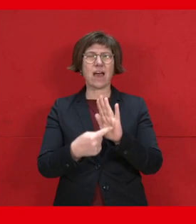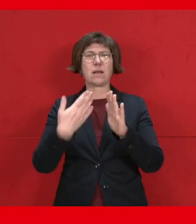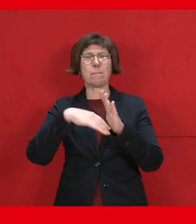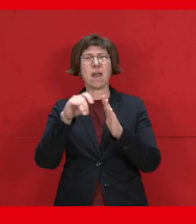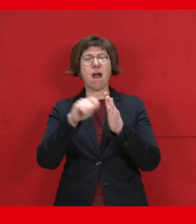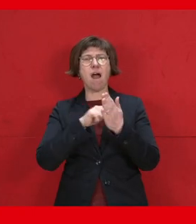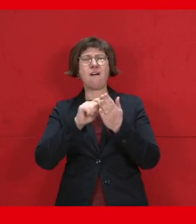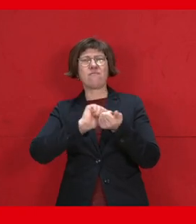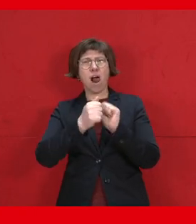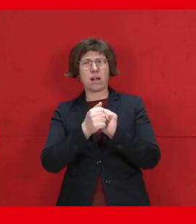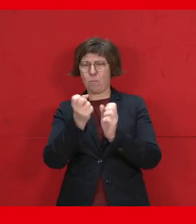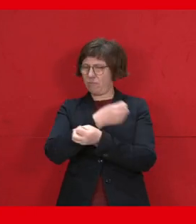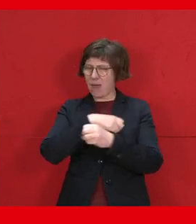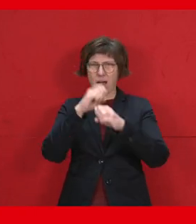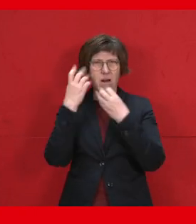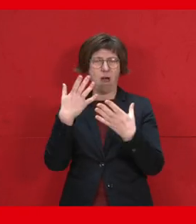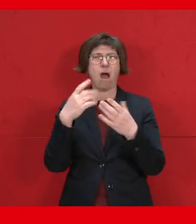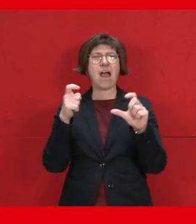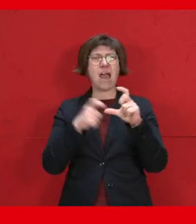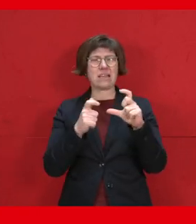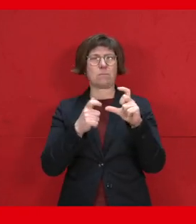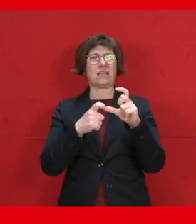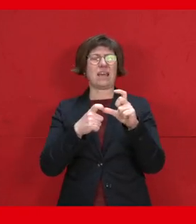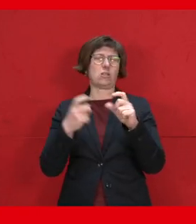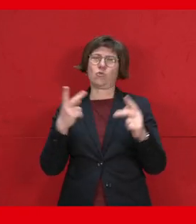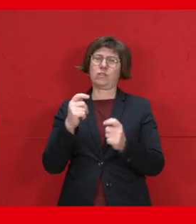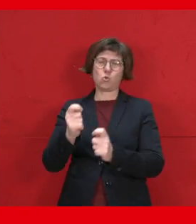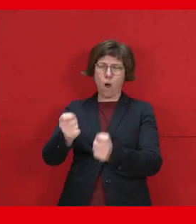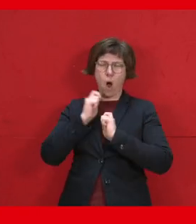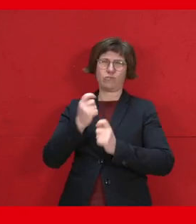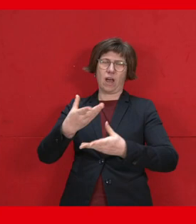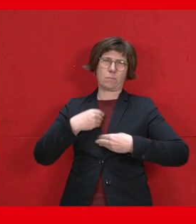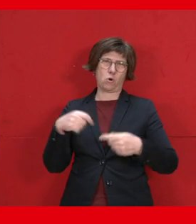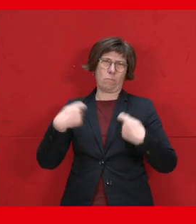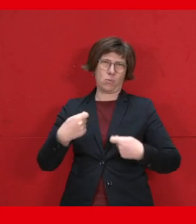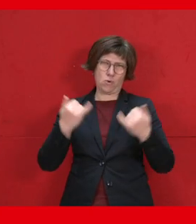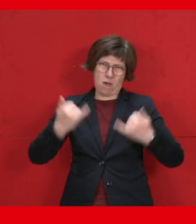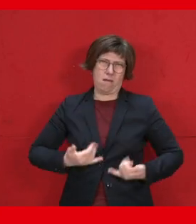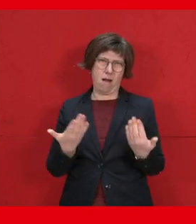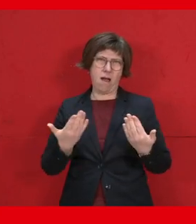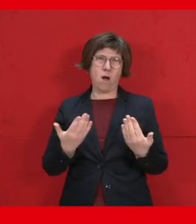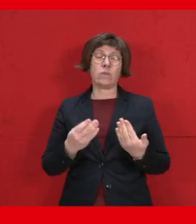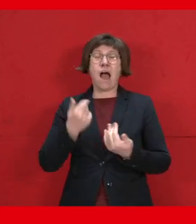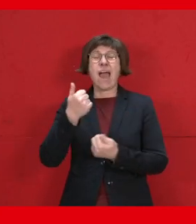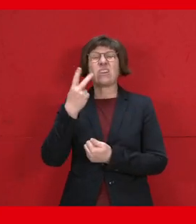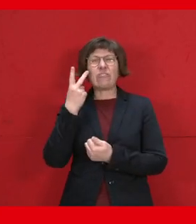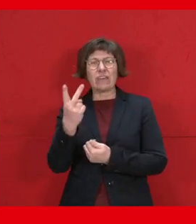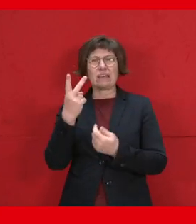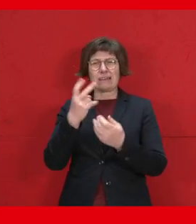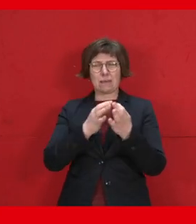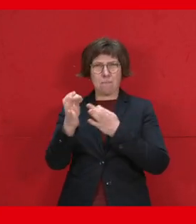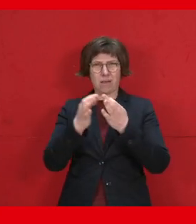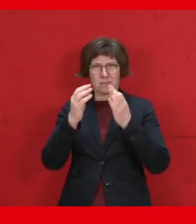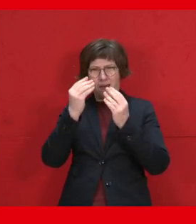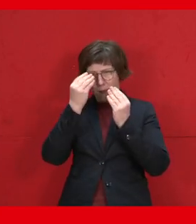die Wahl kommt, umso klarer wird, die SPD wird einen Auftrag von den Bürgern und Bürgern bekommen können. Und eine wichtige Maßnahme